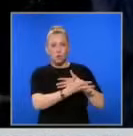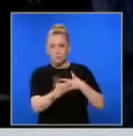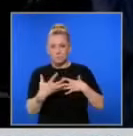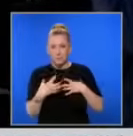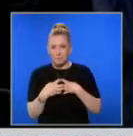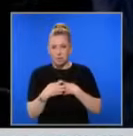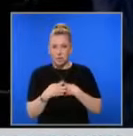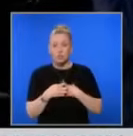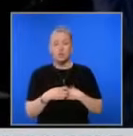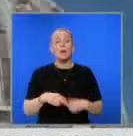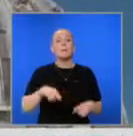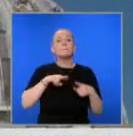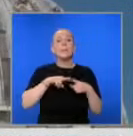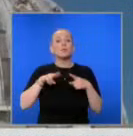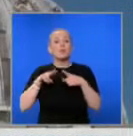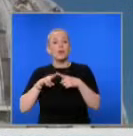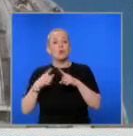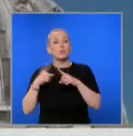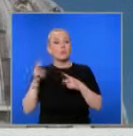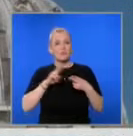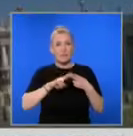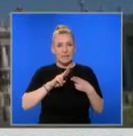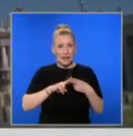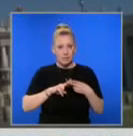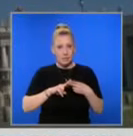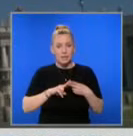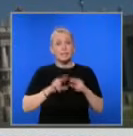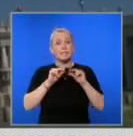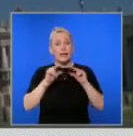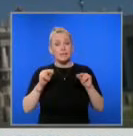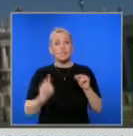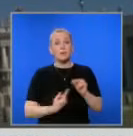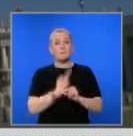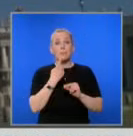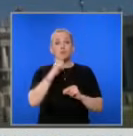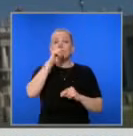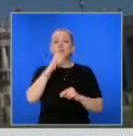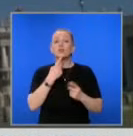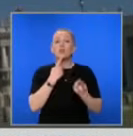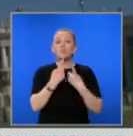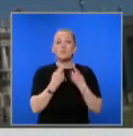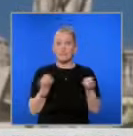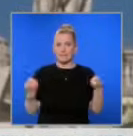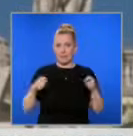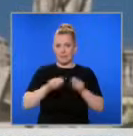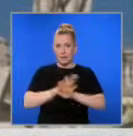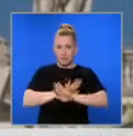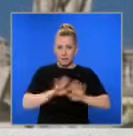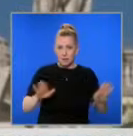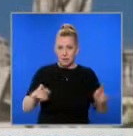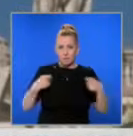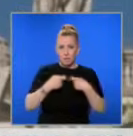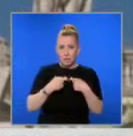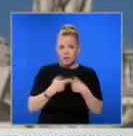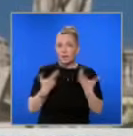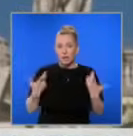секретар на Ватикана Пьетро Паролин заяви в интервю за Кориере де ла Сера, че първото и най-важно условие за прекратяване на войната е